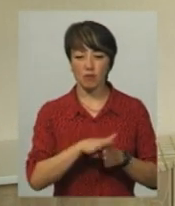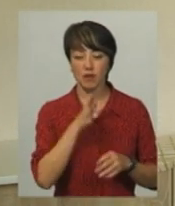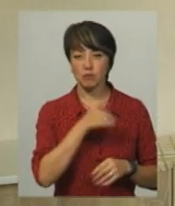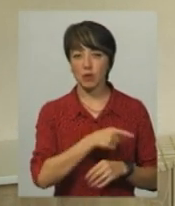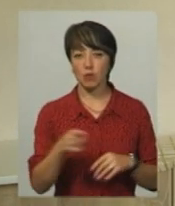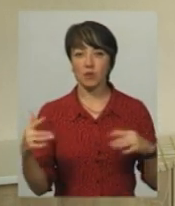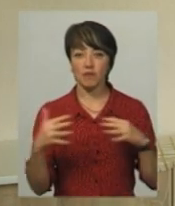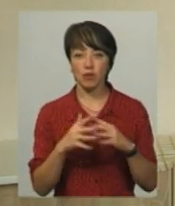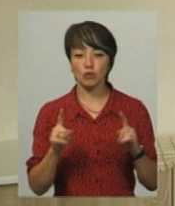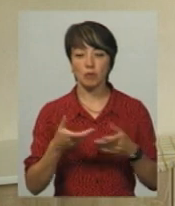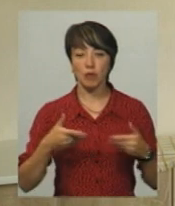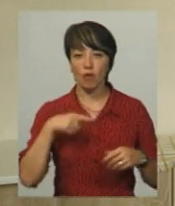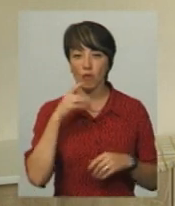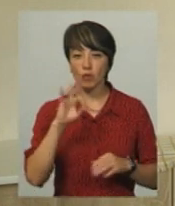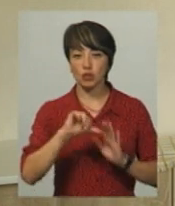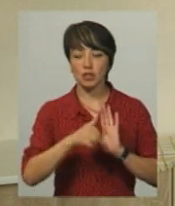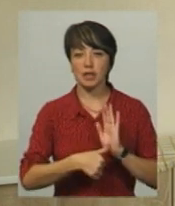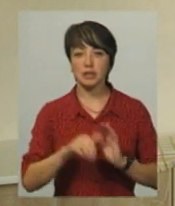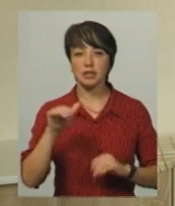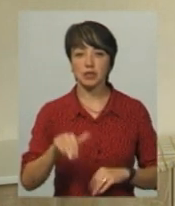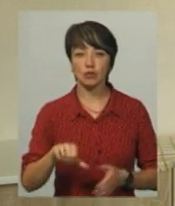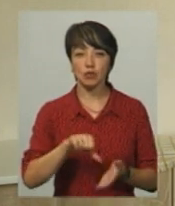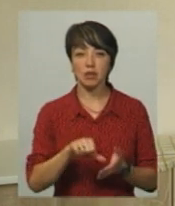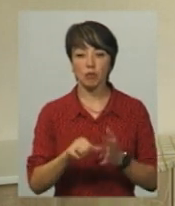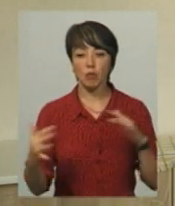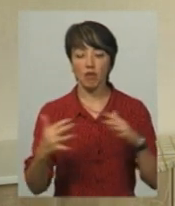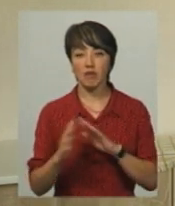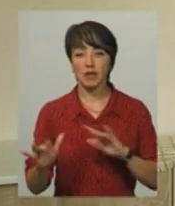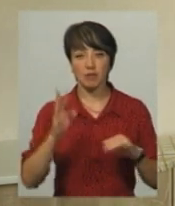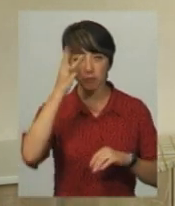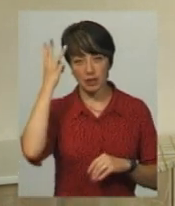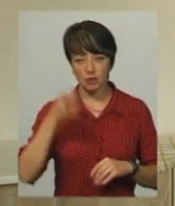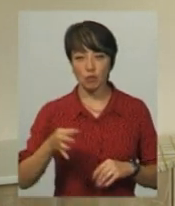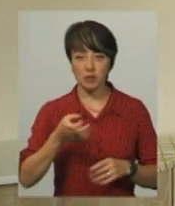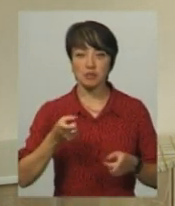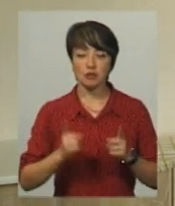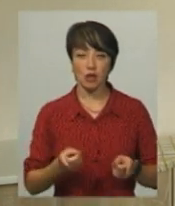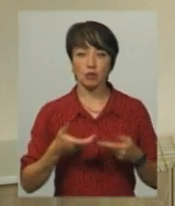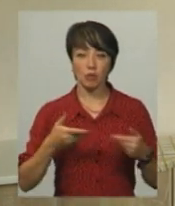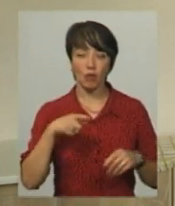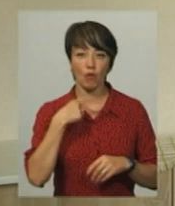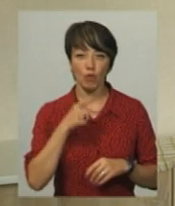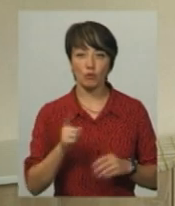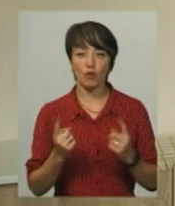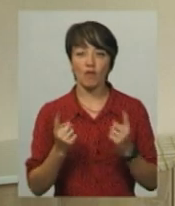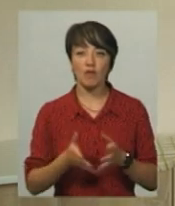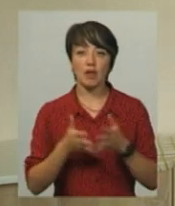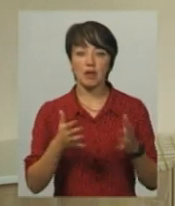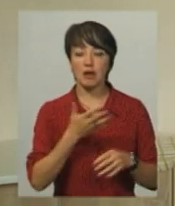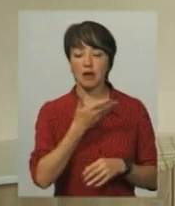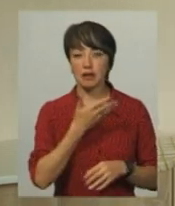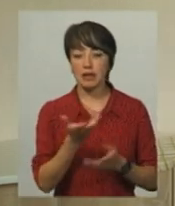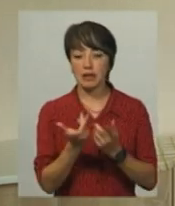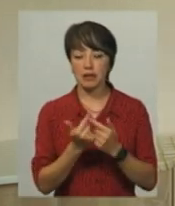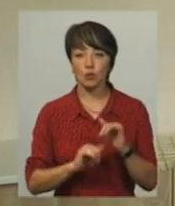війни. Якщо ми говоримо про 16 тисяч учасників бойових дій в Хмельницькій області, то звичайно ми говоримо, що велика кількість їм